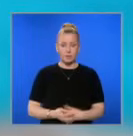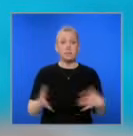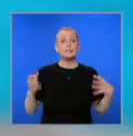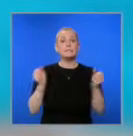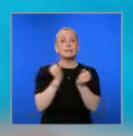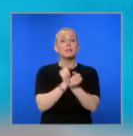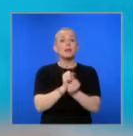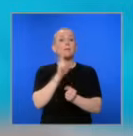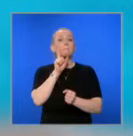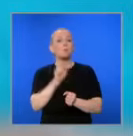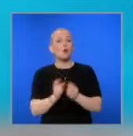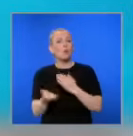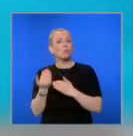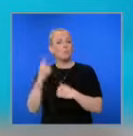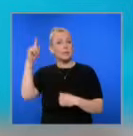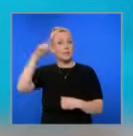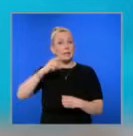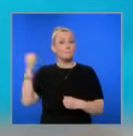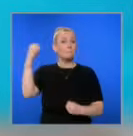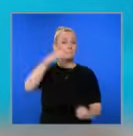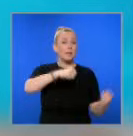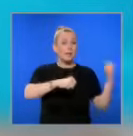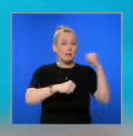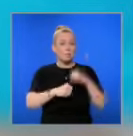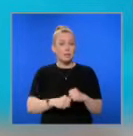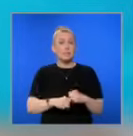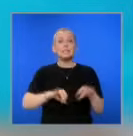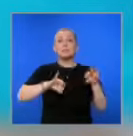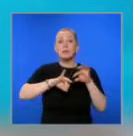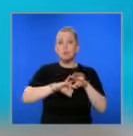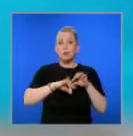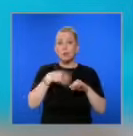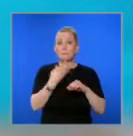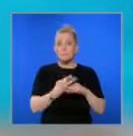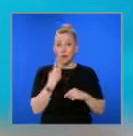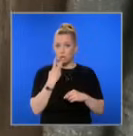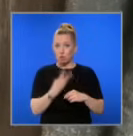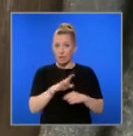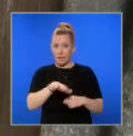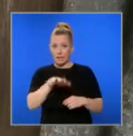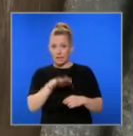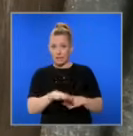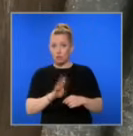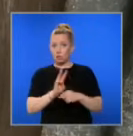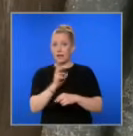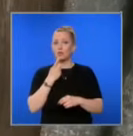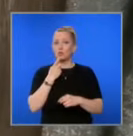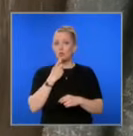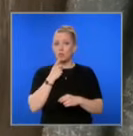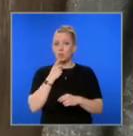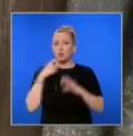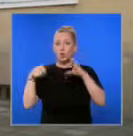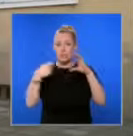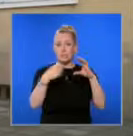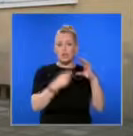Задържаха мъжа, който преди дни е пребил съпругата си пред очите на 13-годишната им дъщеря в дома им в Бобов дол. Детето заснело побоя, а баба му